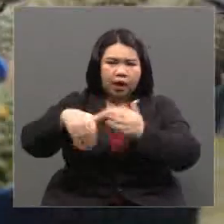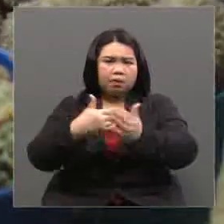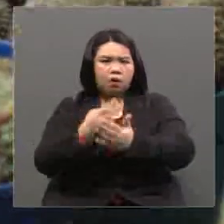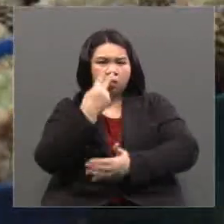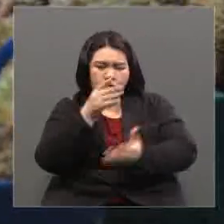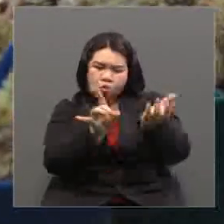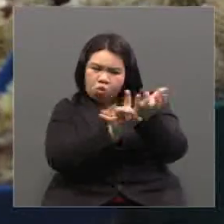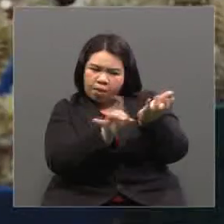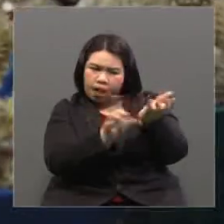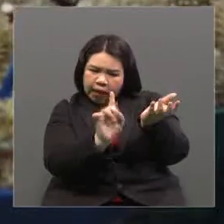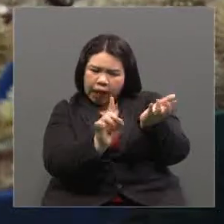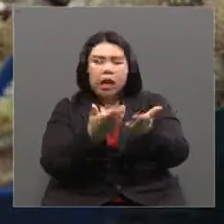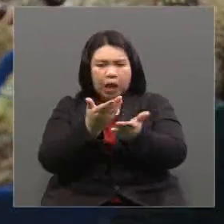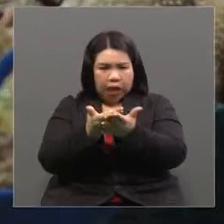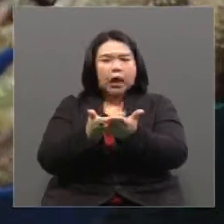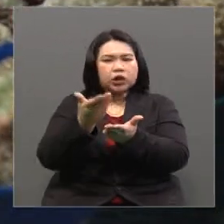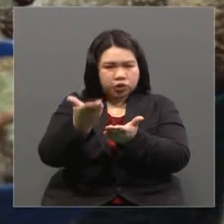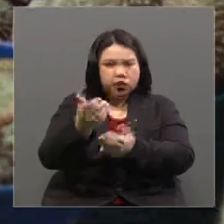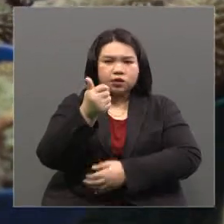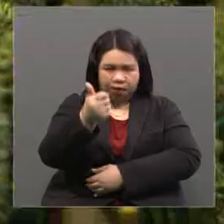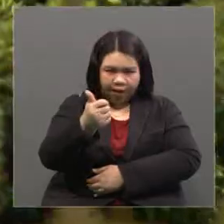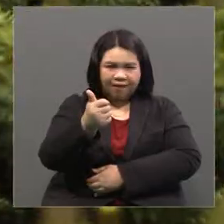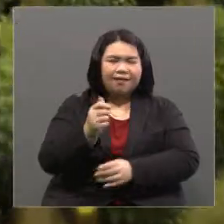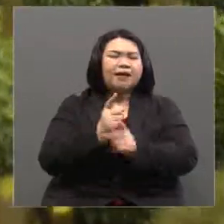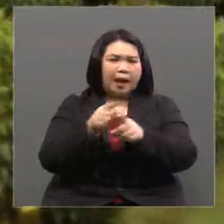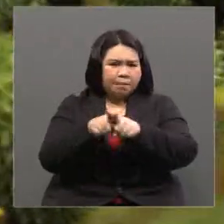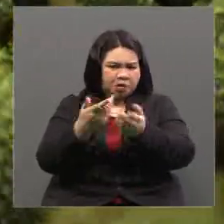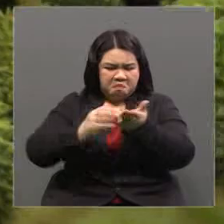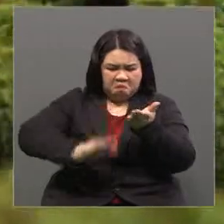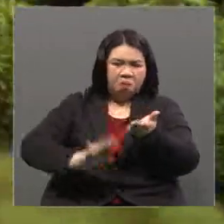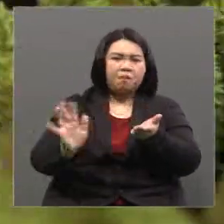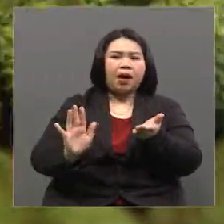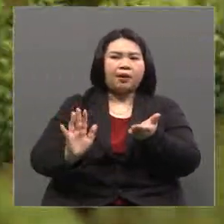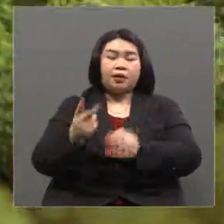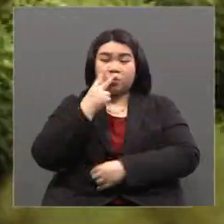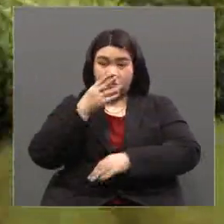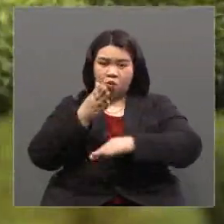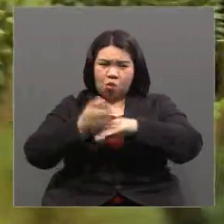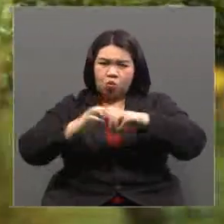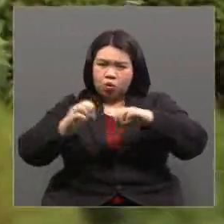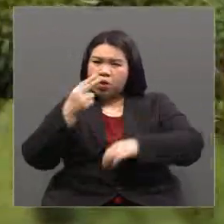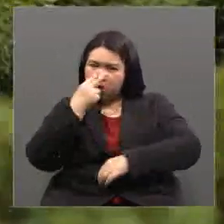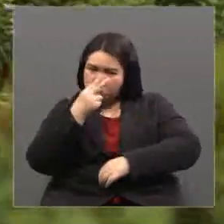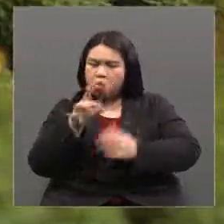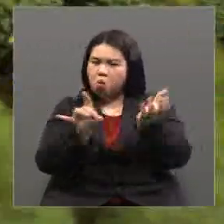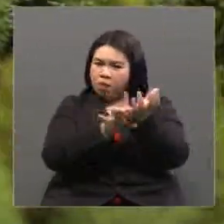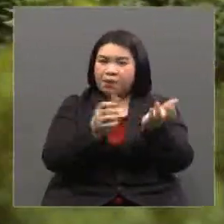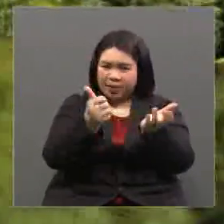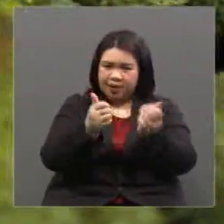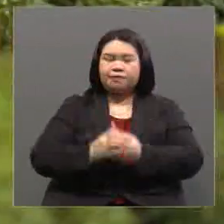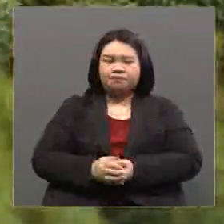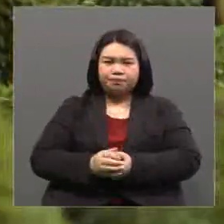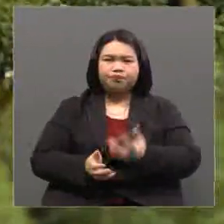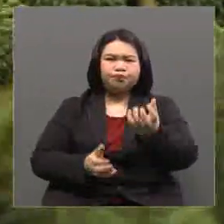ทุเรียนแล้วเขาบอกว่ารับซื้อไม่อั้นรถทุเรียนที่นำมาส่งส่วนใหญ่เป็นทุเรียนที่แก่จัดแล้วก็มีคุณภาพดีส่วน